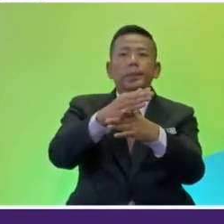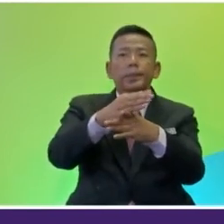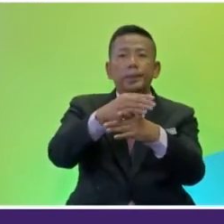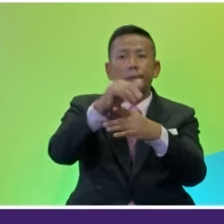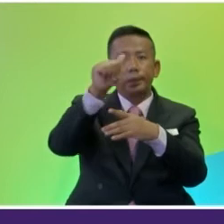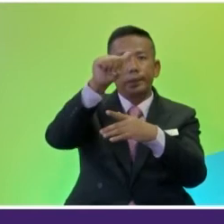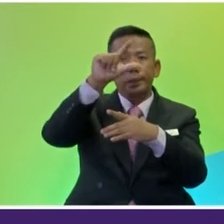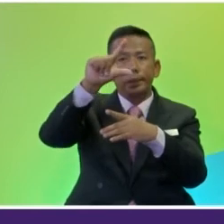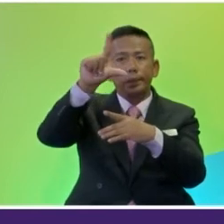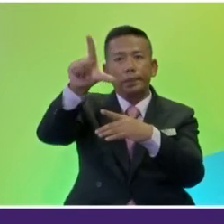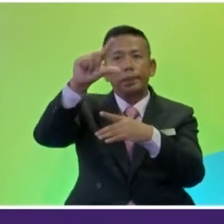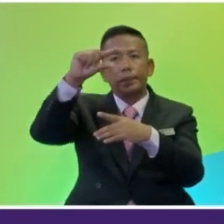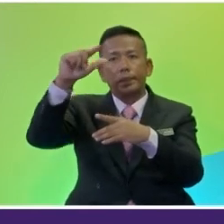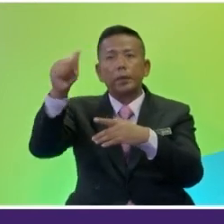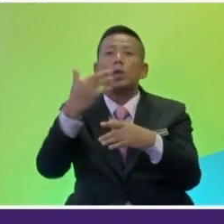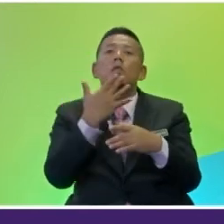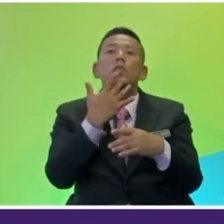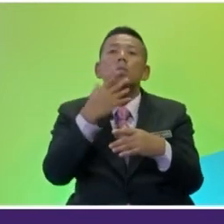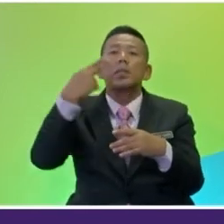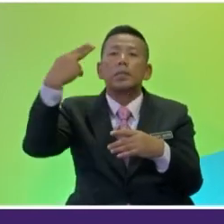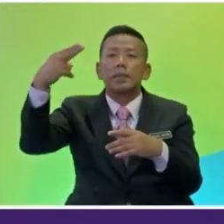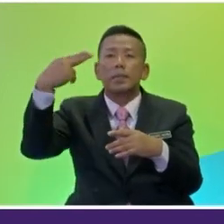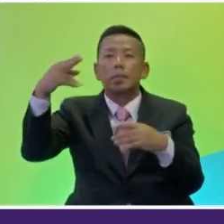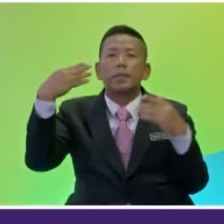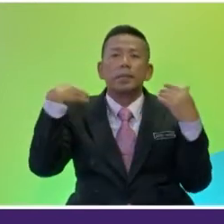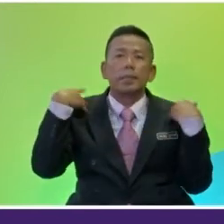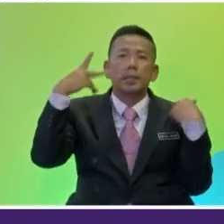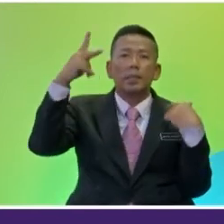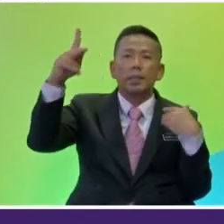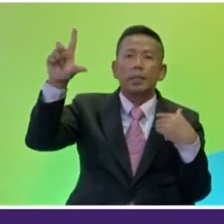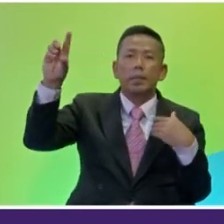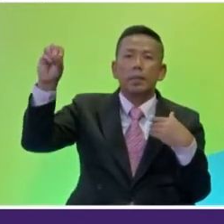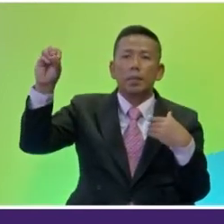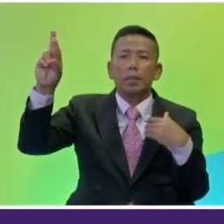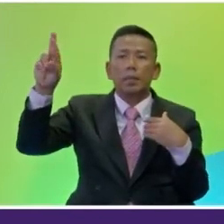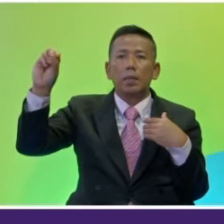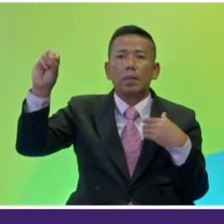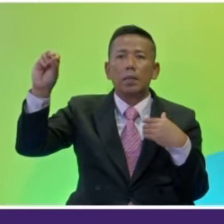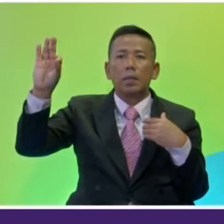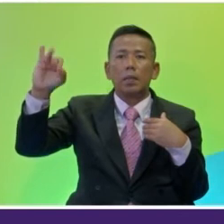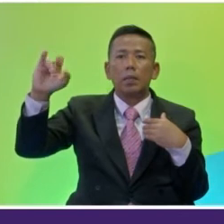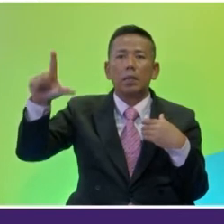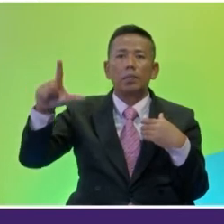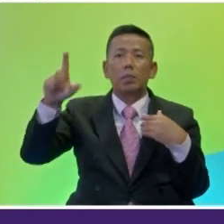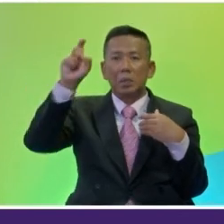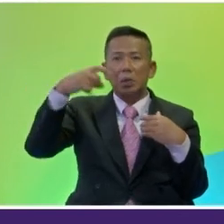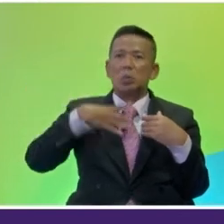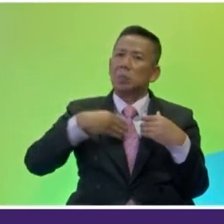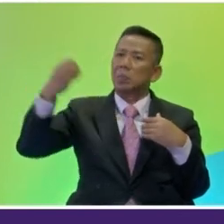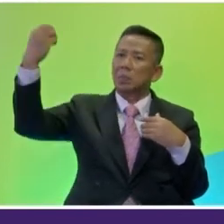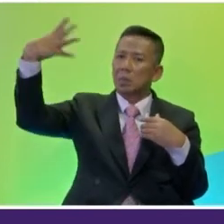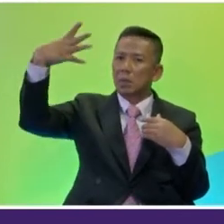kan warna hijau kita tidak lihat tadi dia ada klorofil jadi Alga ini mikroorganisme yang suka kepada cahaya Sebab